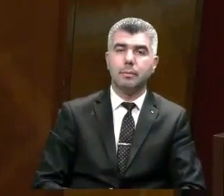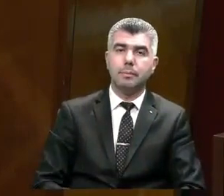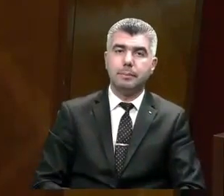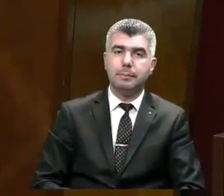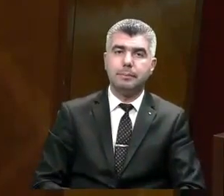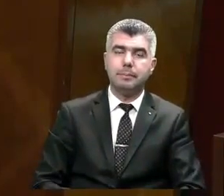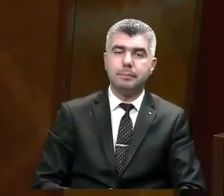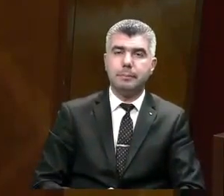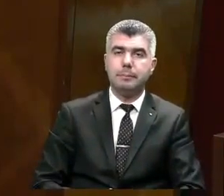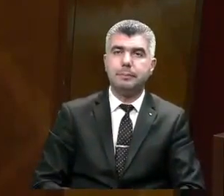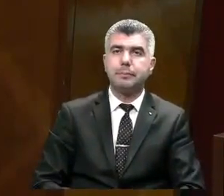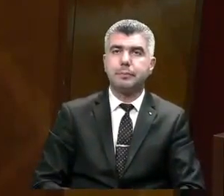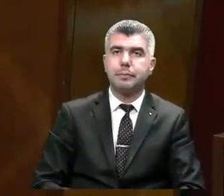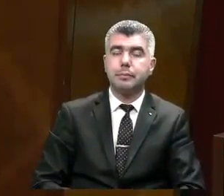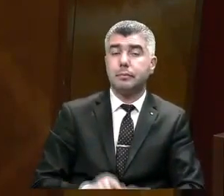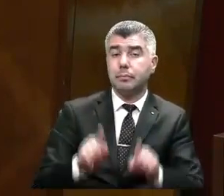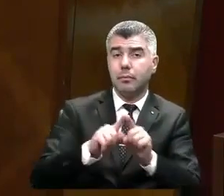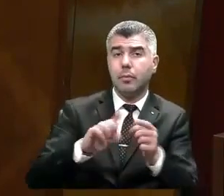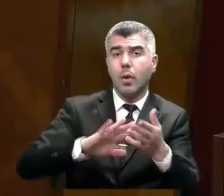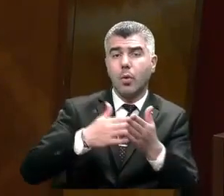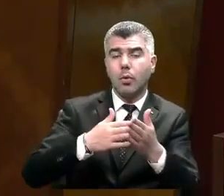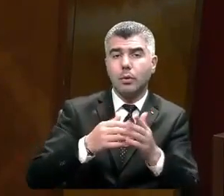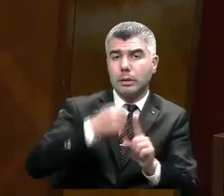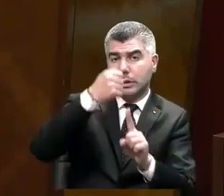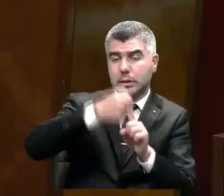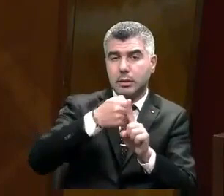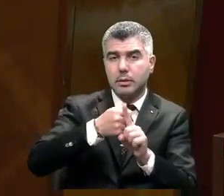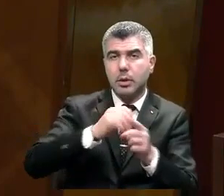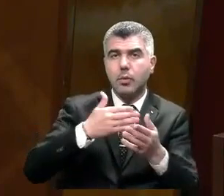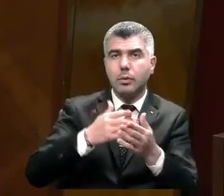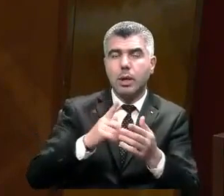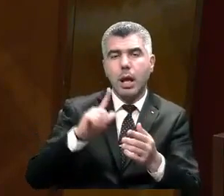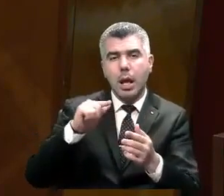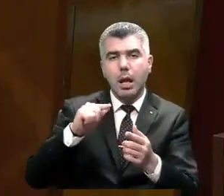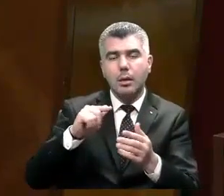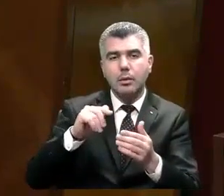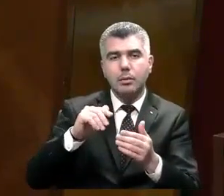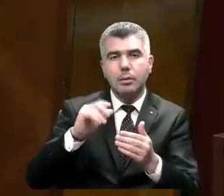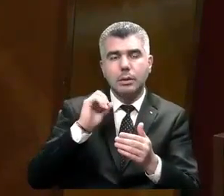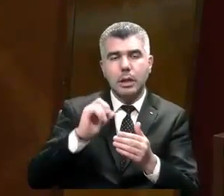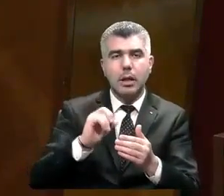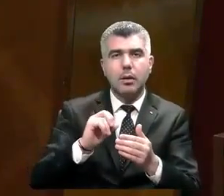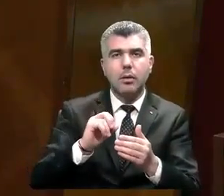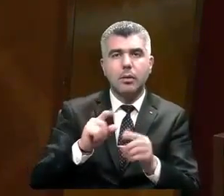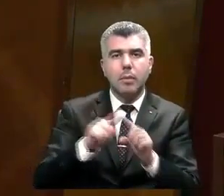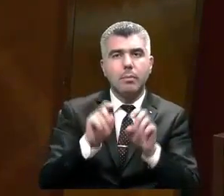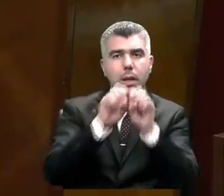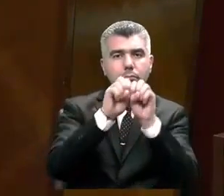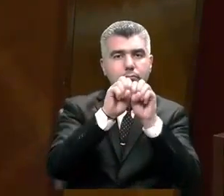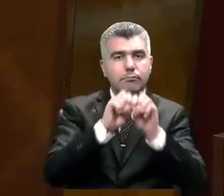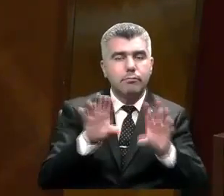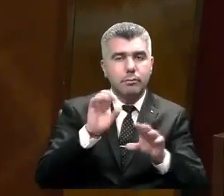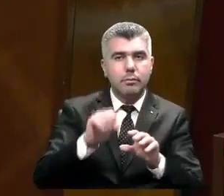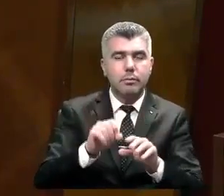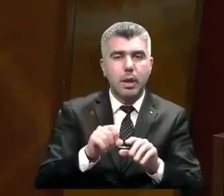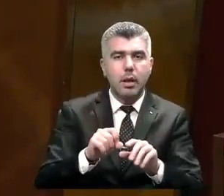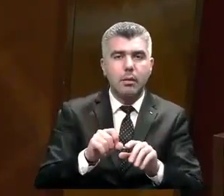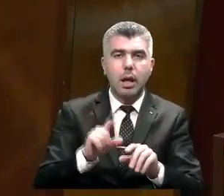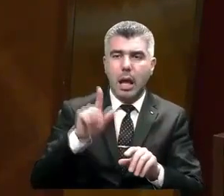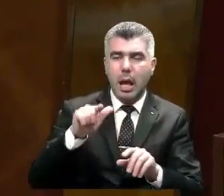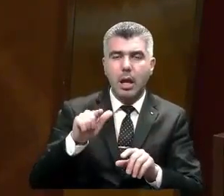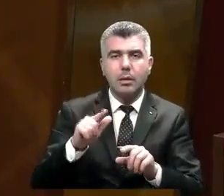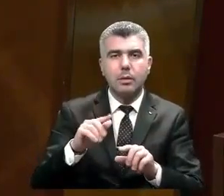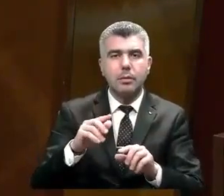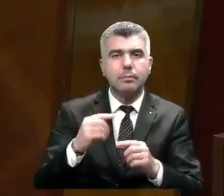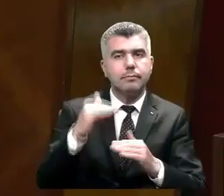يعني الانجازات تتنافى مع بعض يعني القضايا اللي تداول، لانه هذا ما تيمنعش بانه في بعض